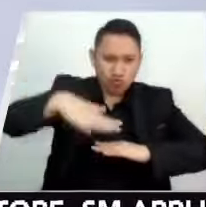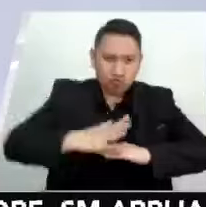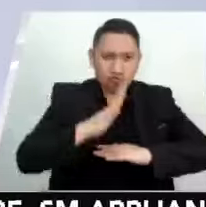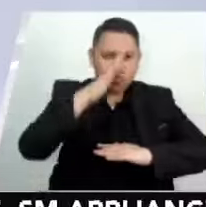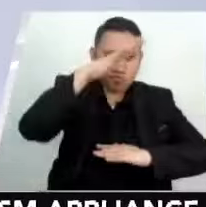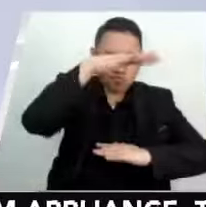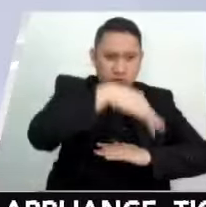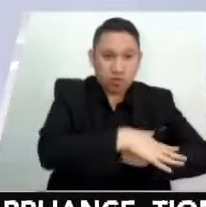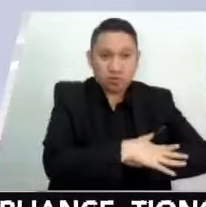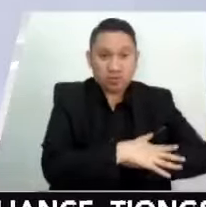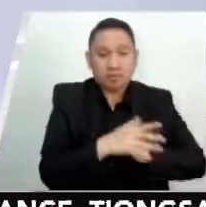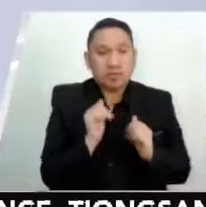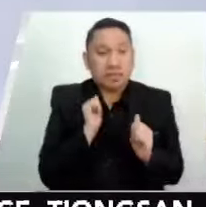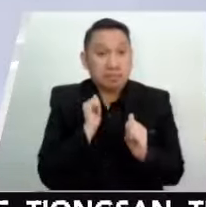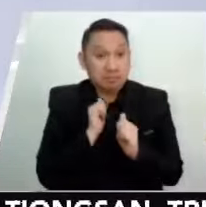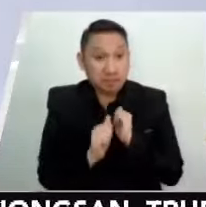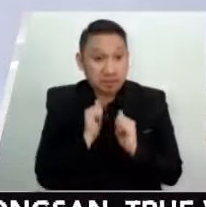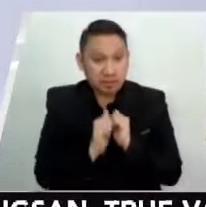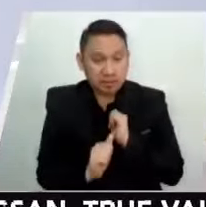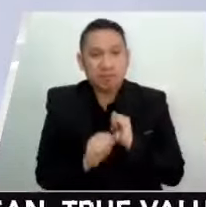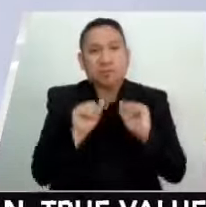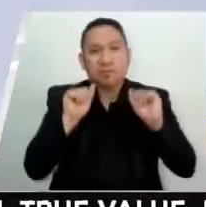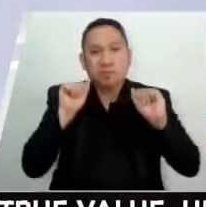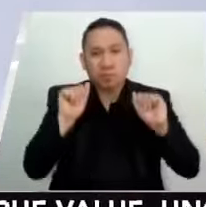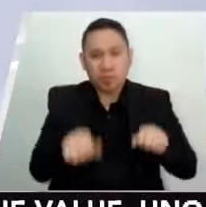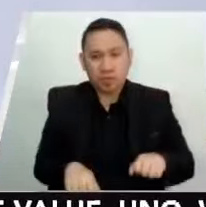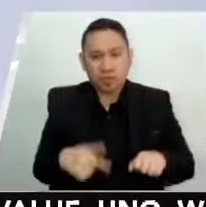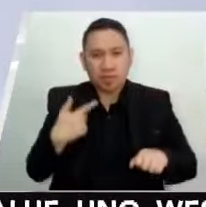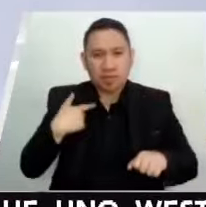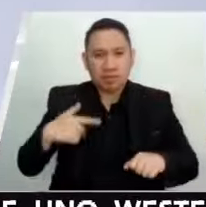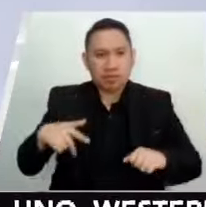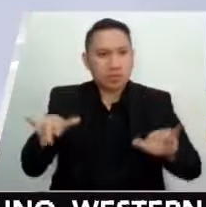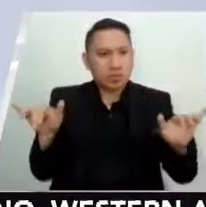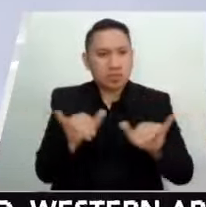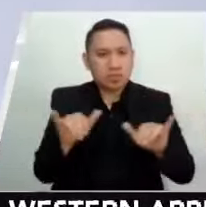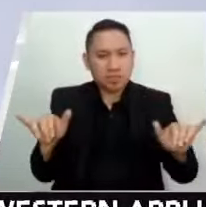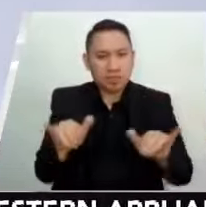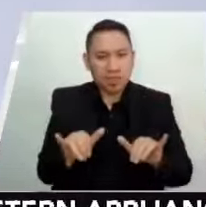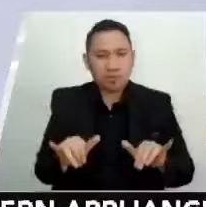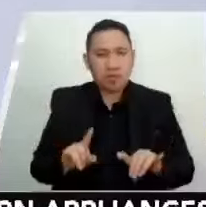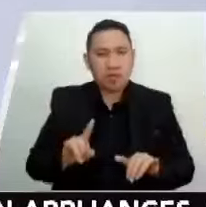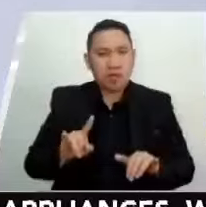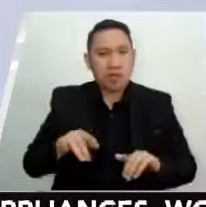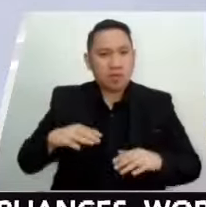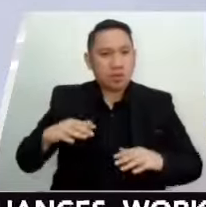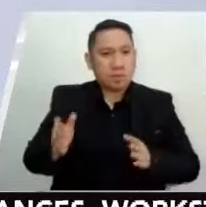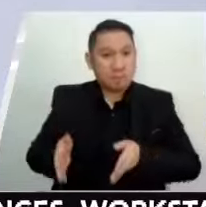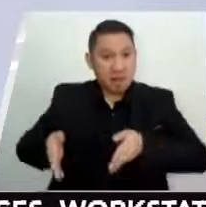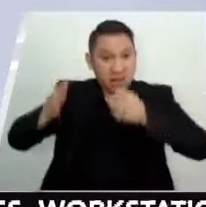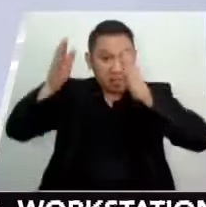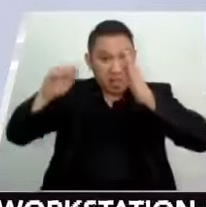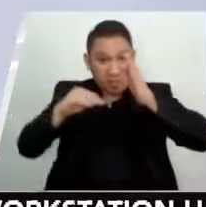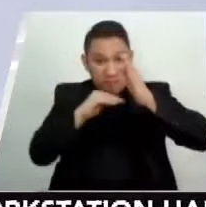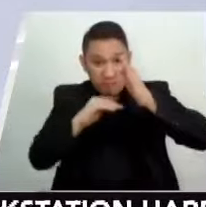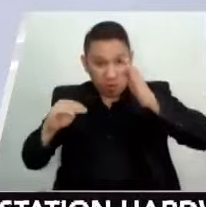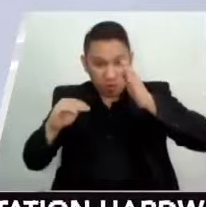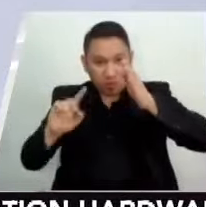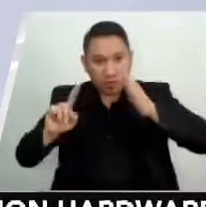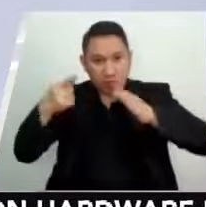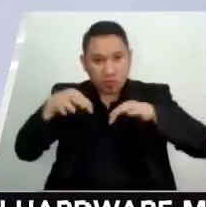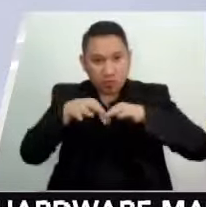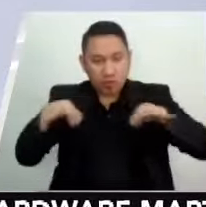mga kapuso, pwedeng maging kasing taas po yan ng unang palapag ng isang gusali. At dagdag po dyan, lumayo na po tayo sa